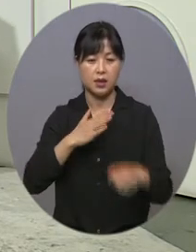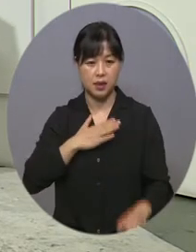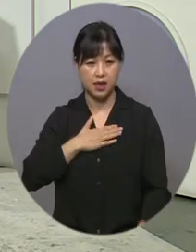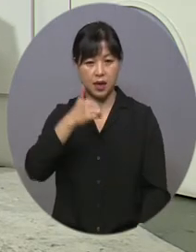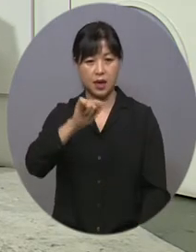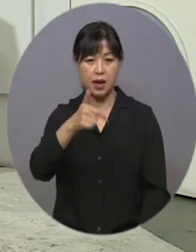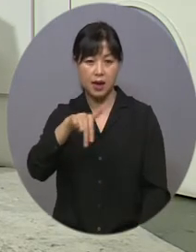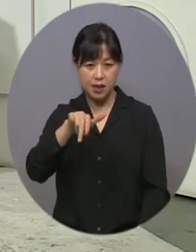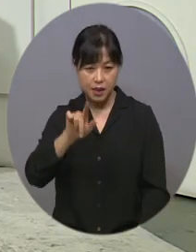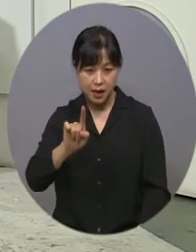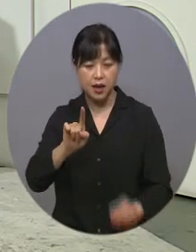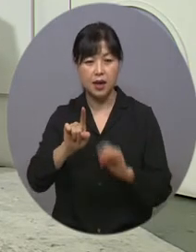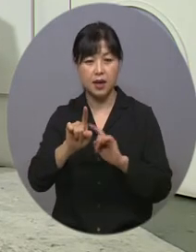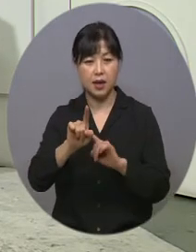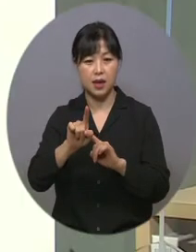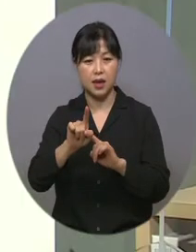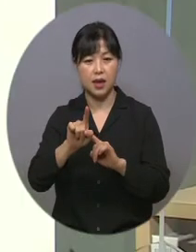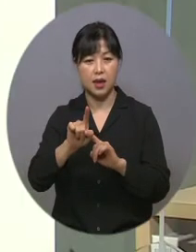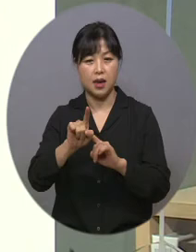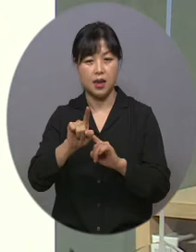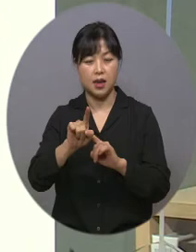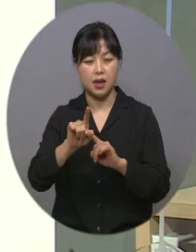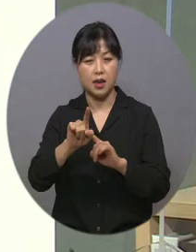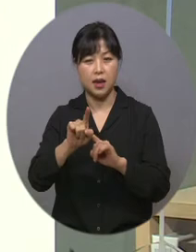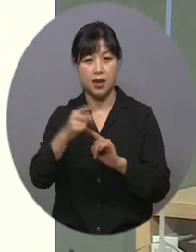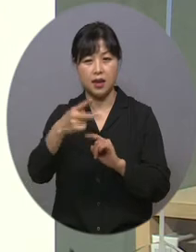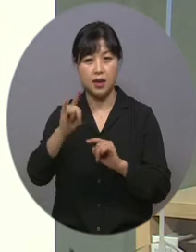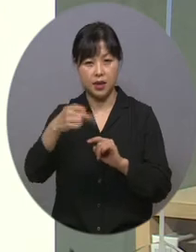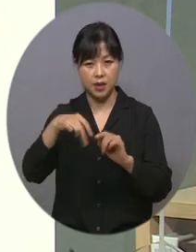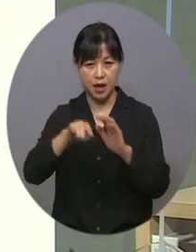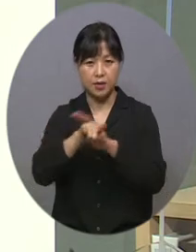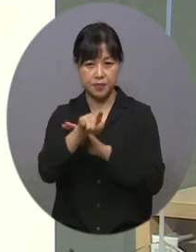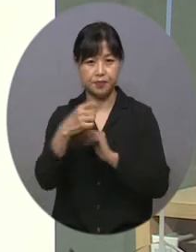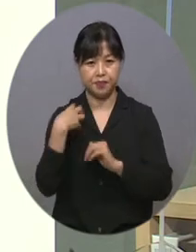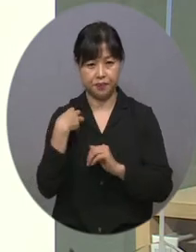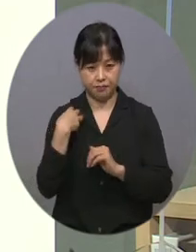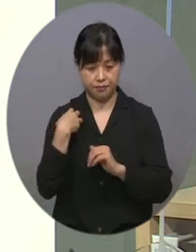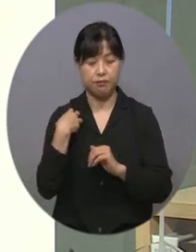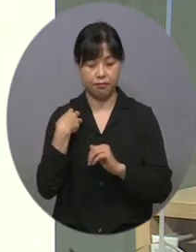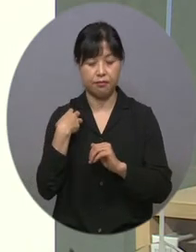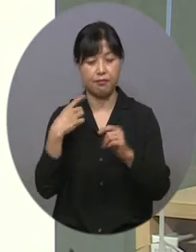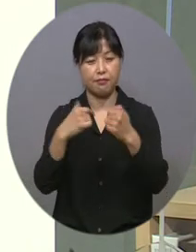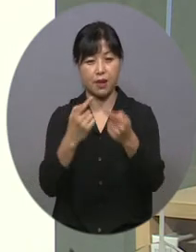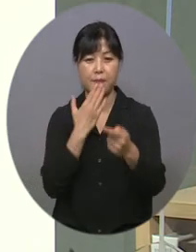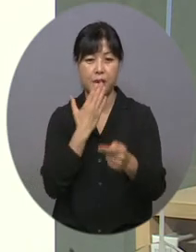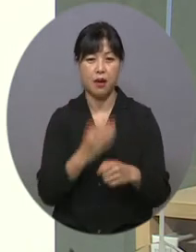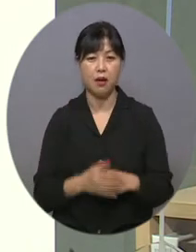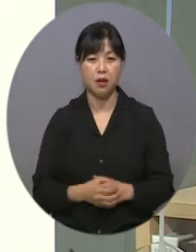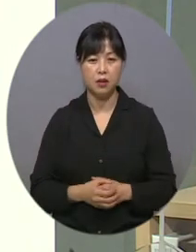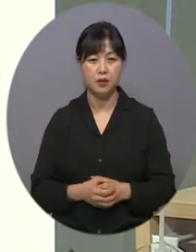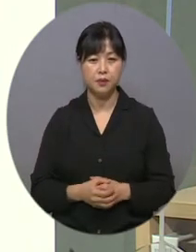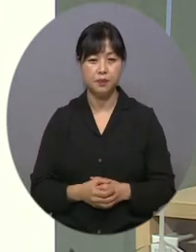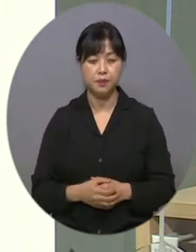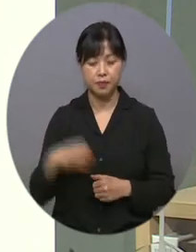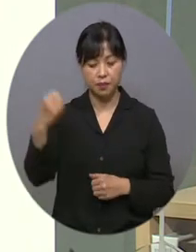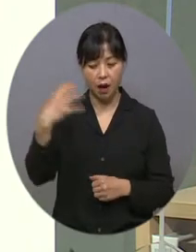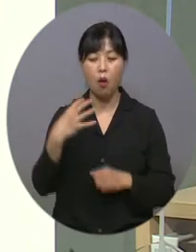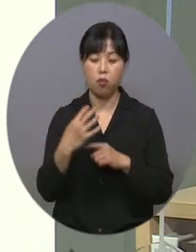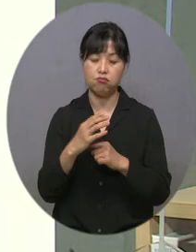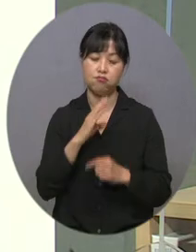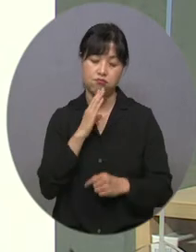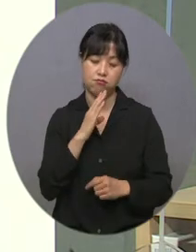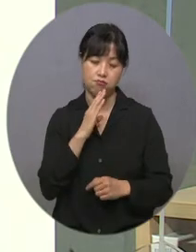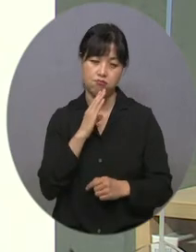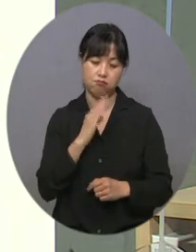났던 것 같습니다. 아, 그러십니까? 예. 말씀을 듣다 보니까 그럴만하다 하는 생각이 드는데